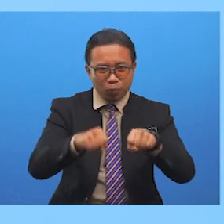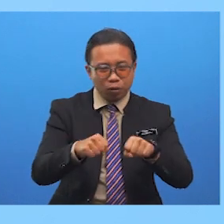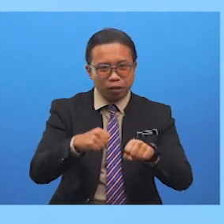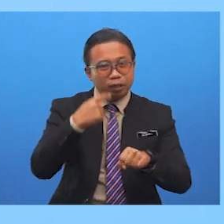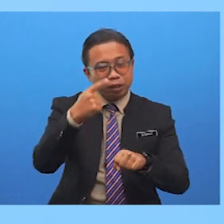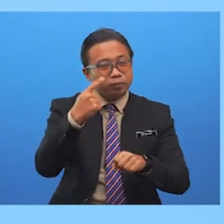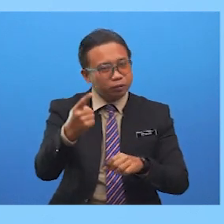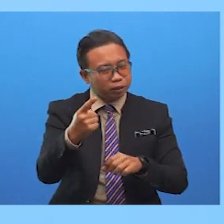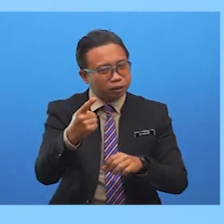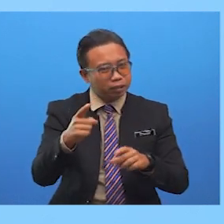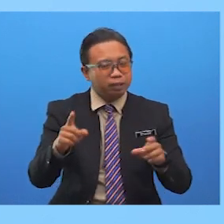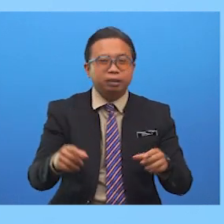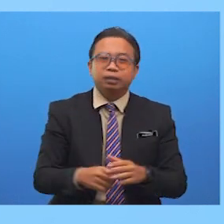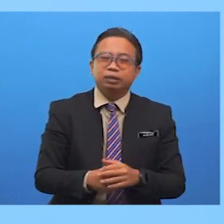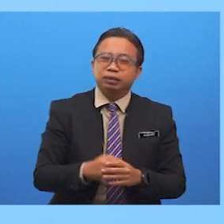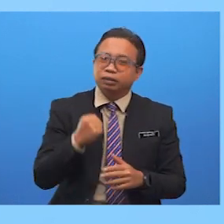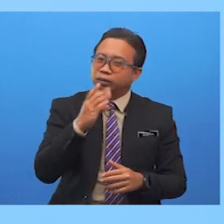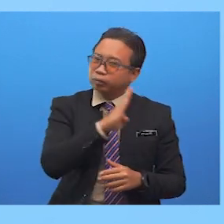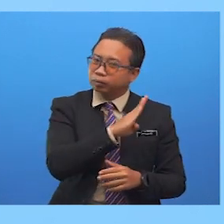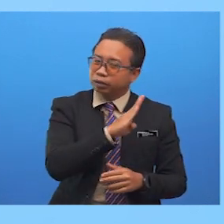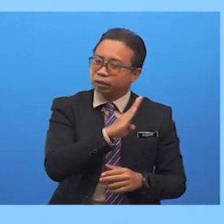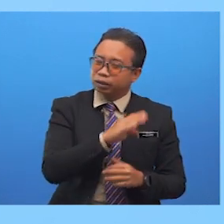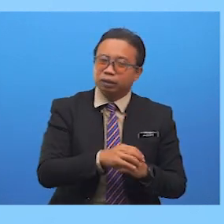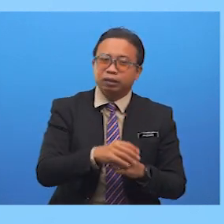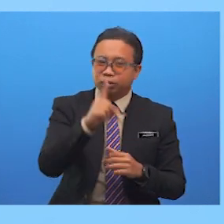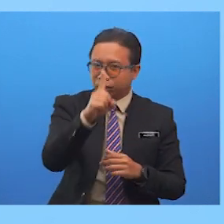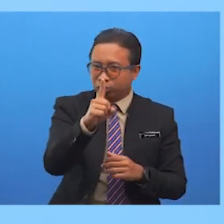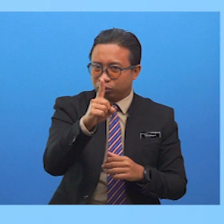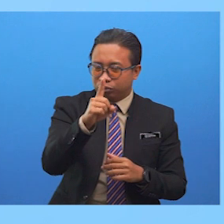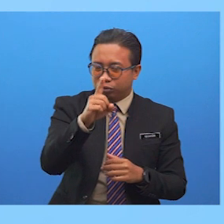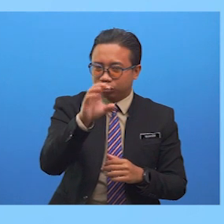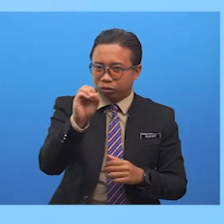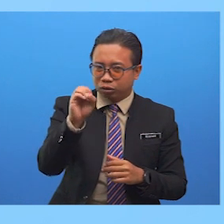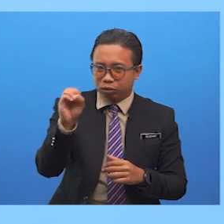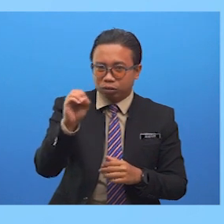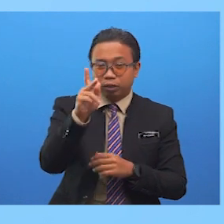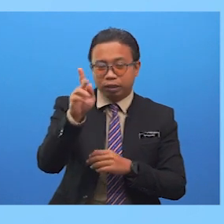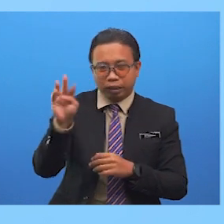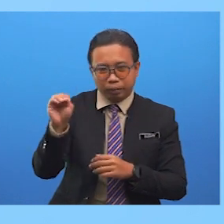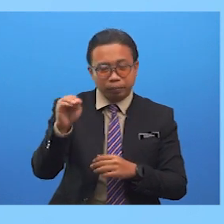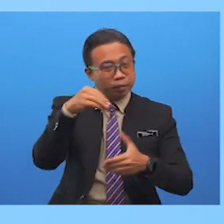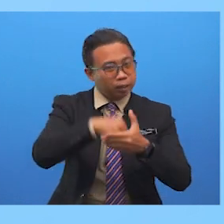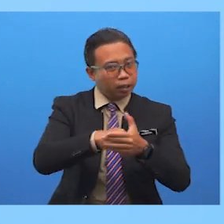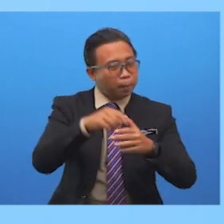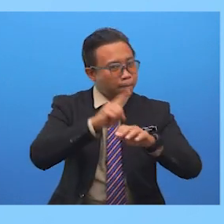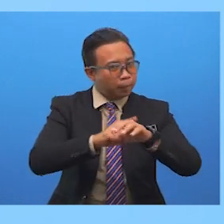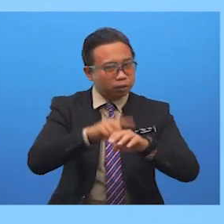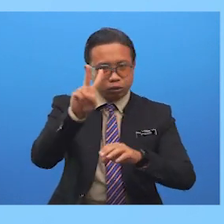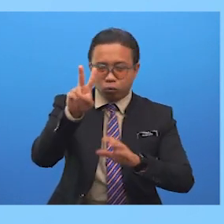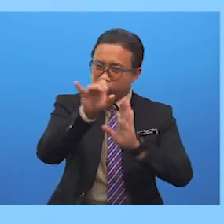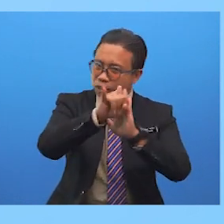ditafsir juga sebagai Hai makan sejauh 100 KM di dalam tempo dua